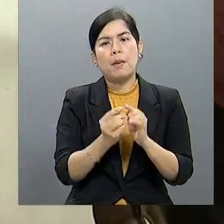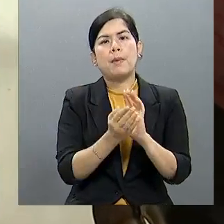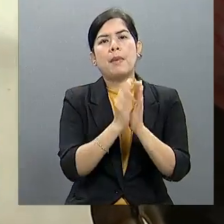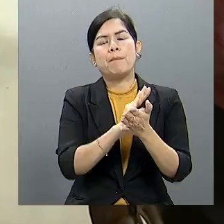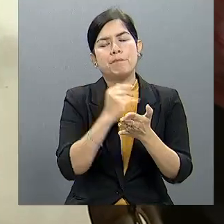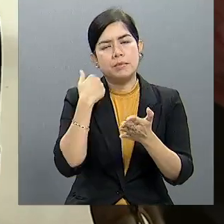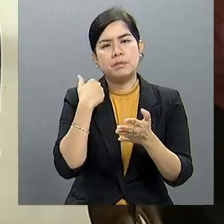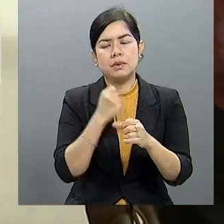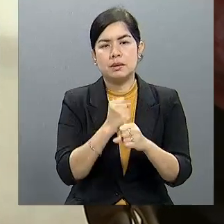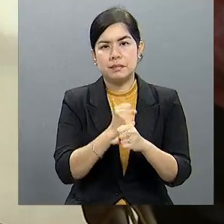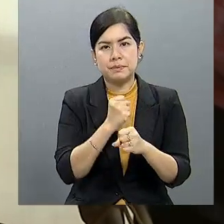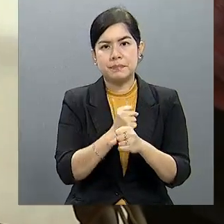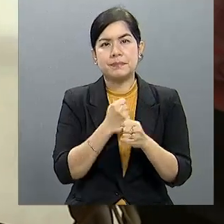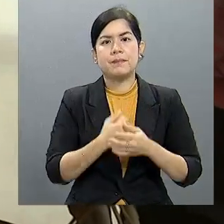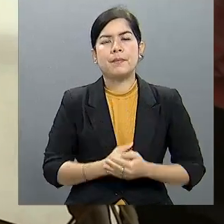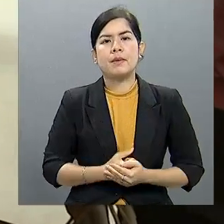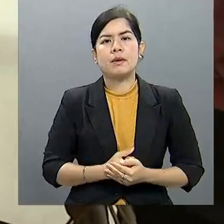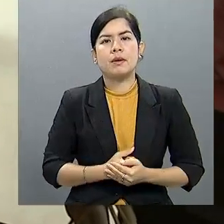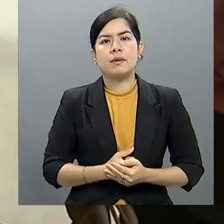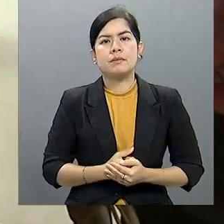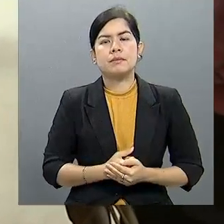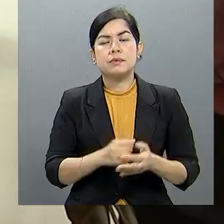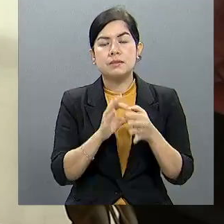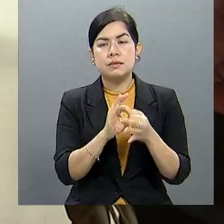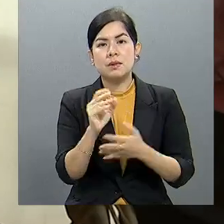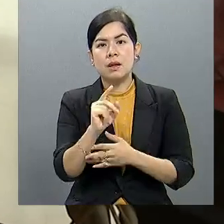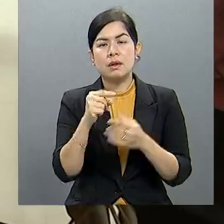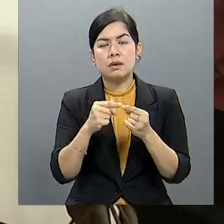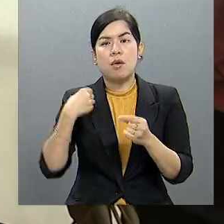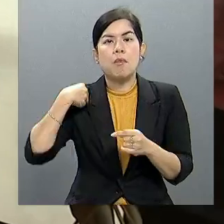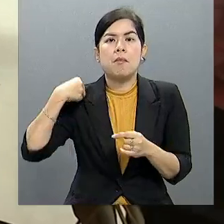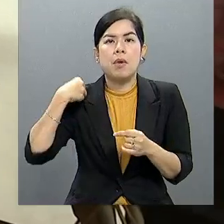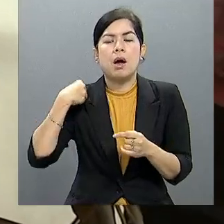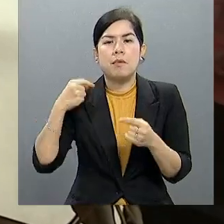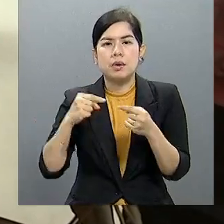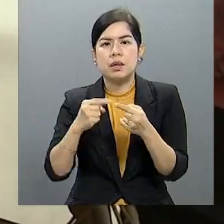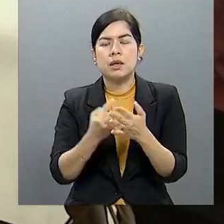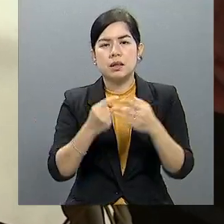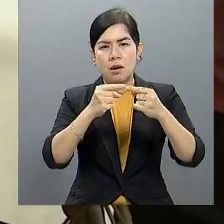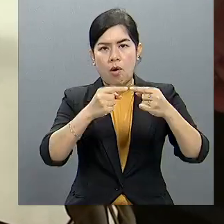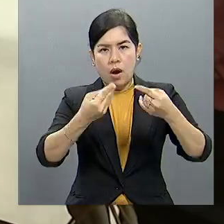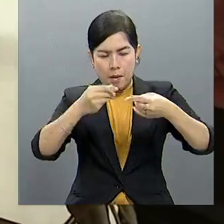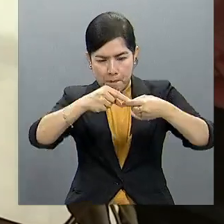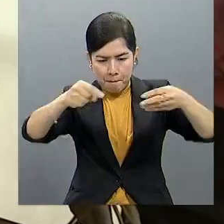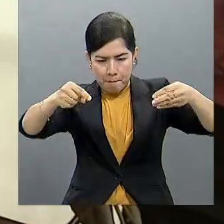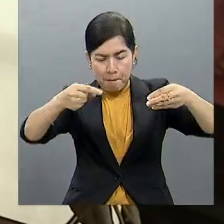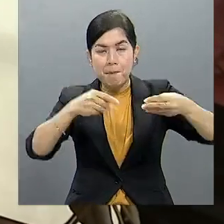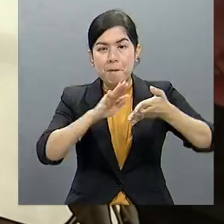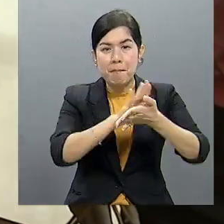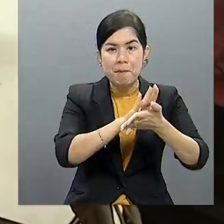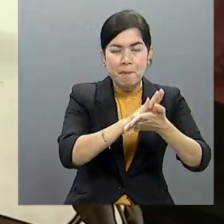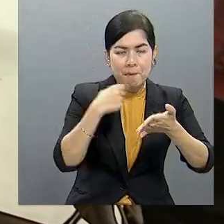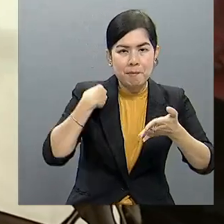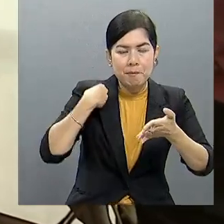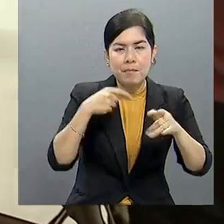จะเป็นใส่วของเอาผ้าเสร็ผ้ามาต่อนะครับหรือว่านำผ้าที่เราออกอีแบนึง